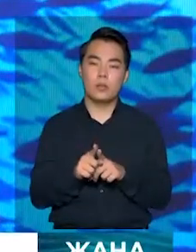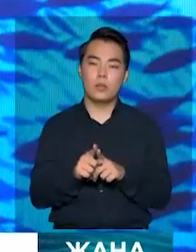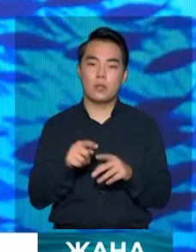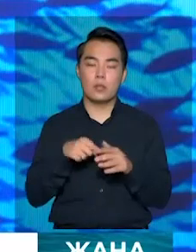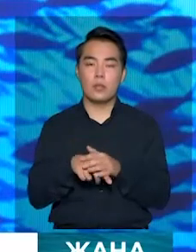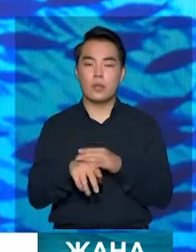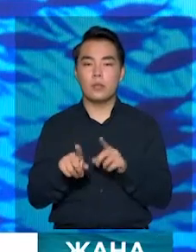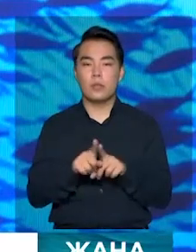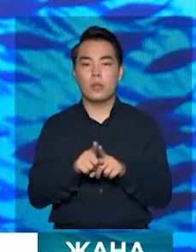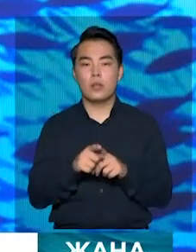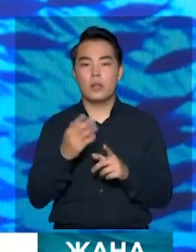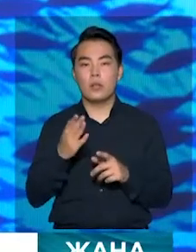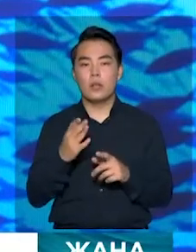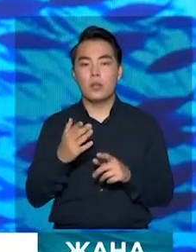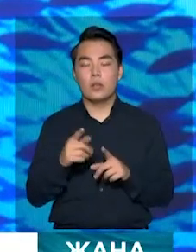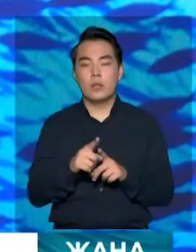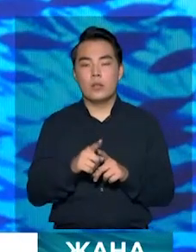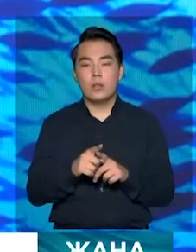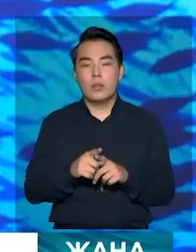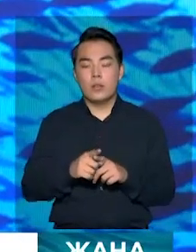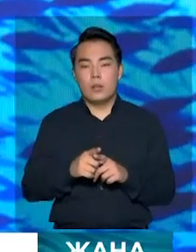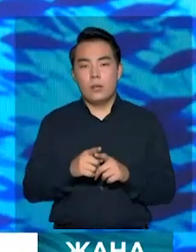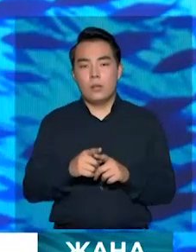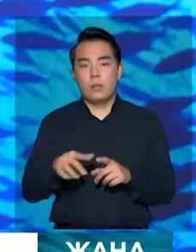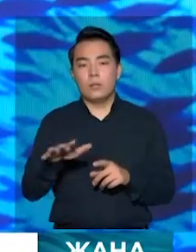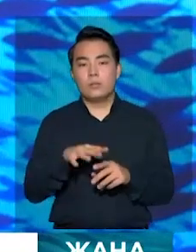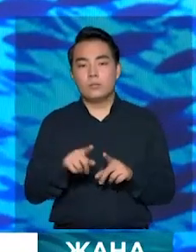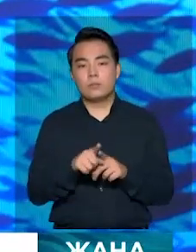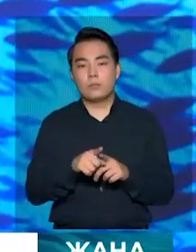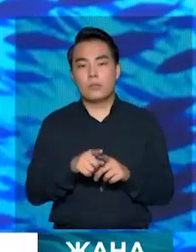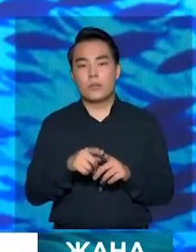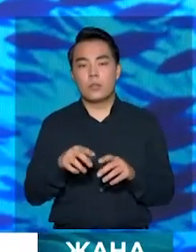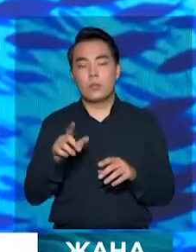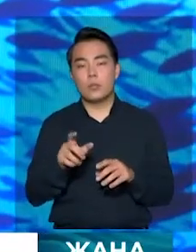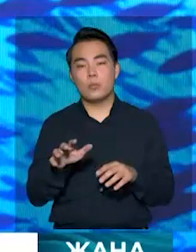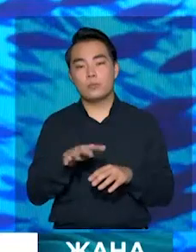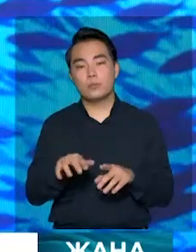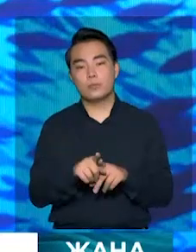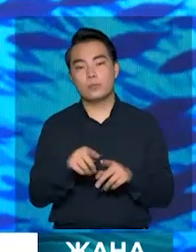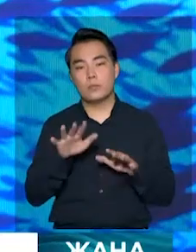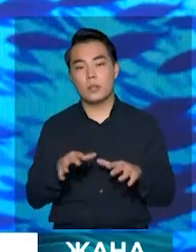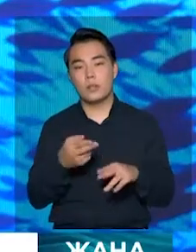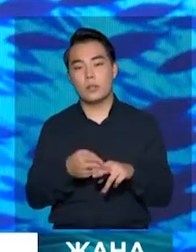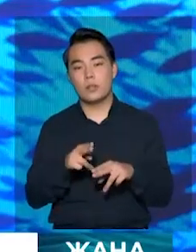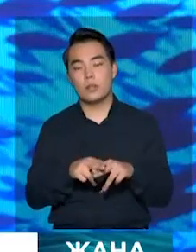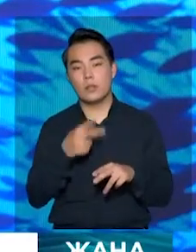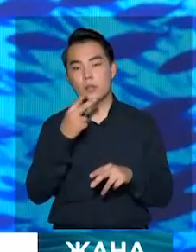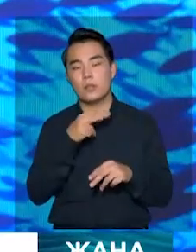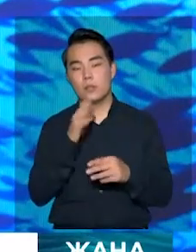әлеуметтік желілерде де біздер қандай жобалар іске асырылып жатыр, сол бойынша да ақпарат бар. Мысалы, қазіргі